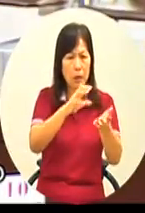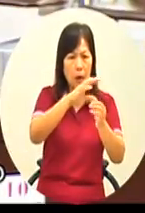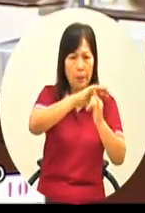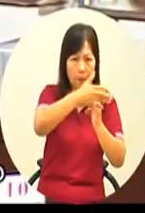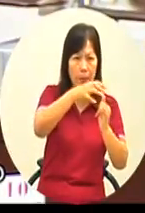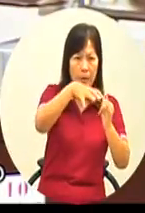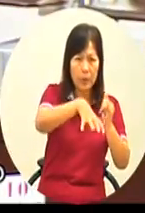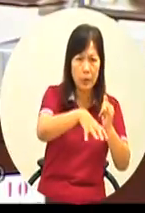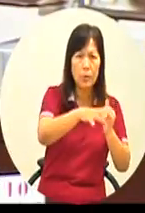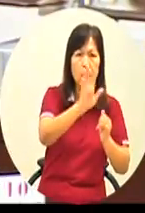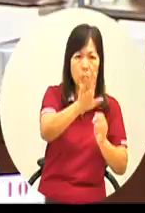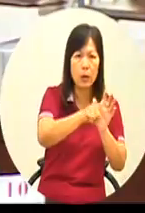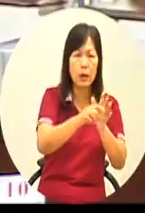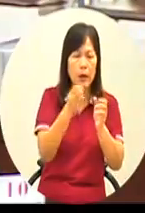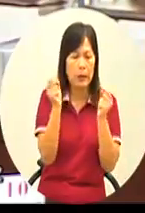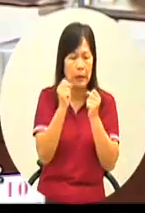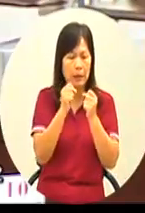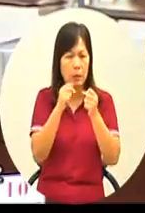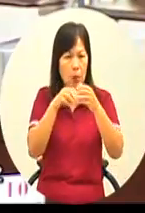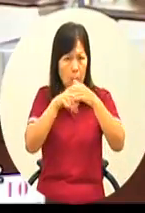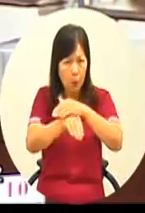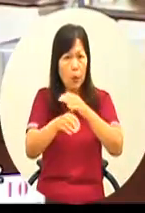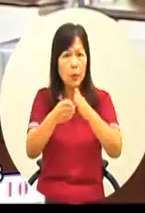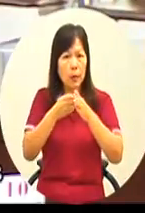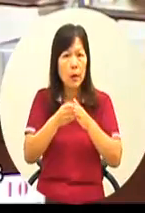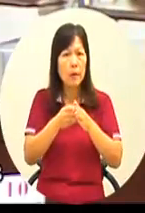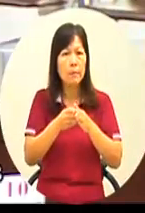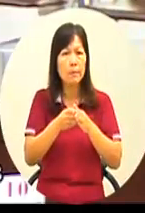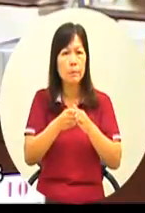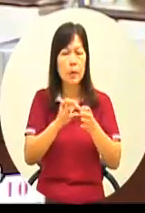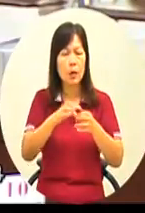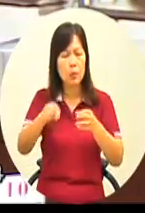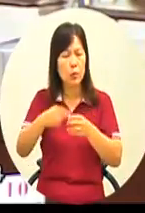在冷冻设备。但是你若是讲这处理